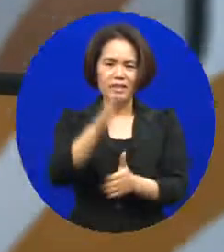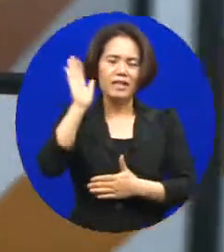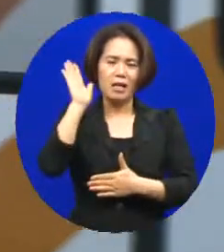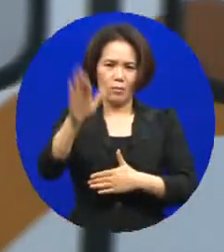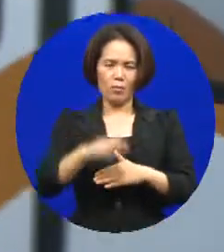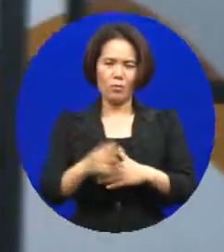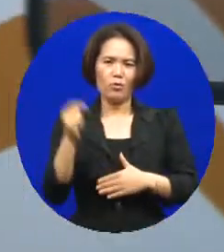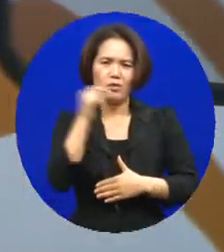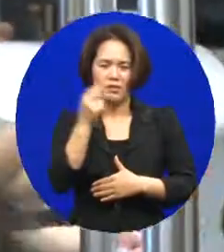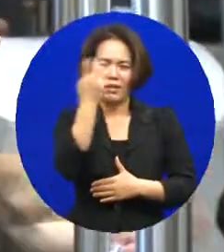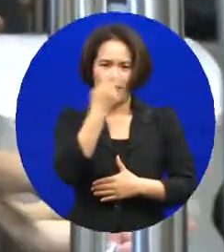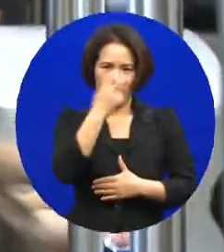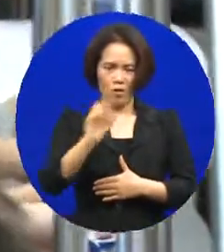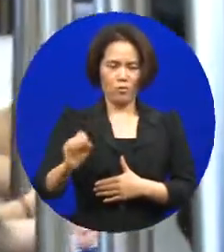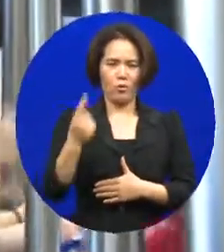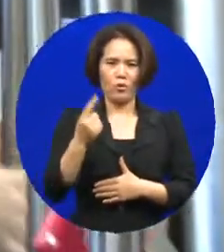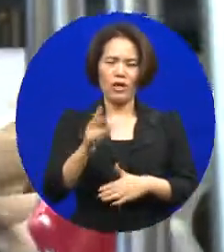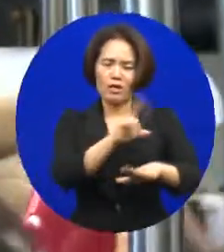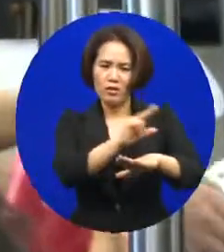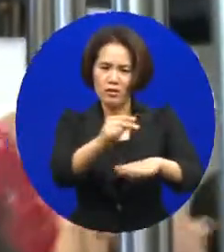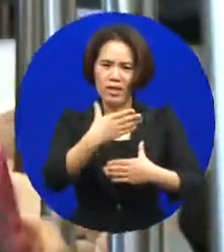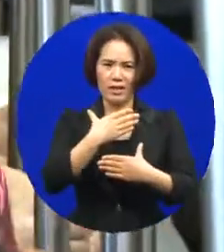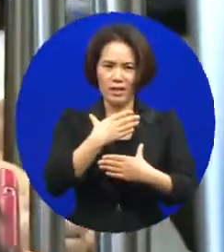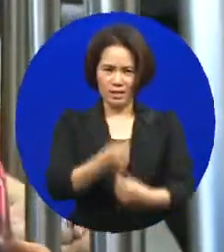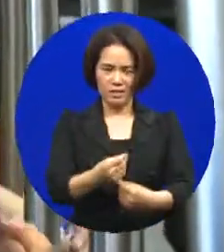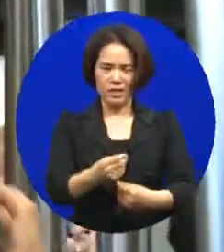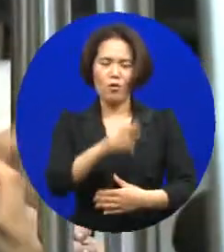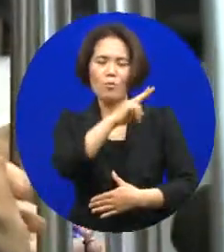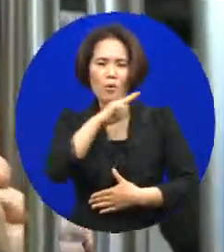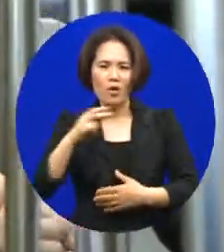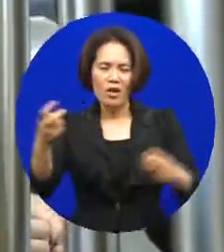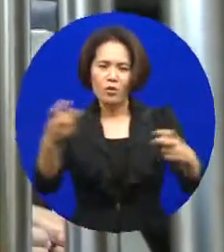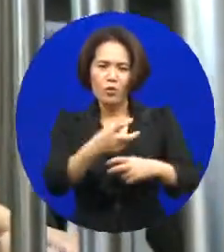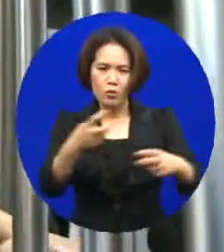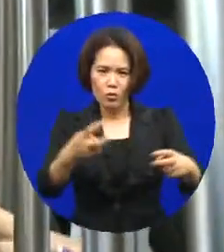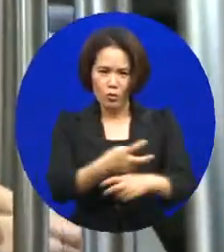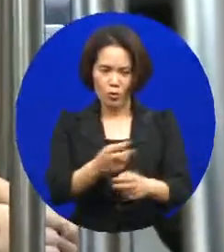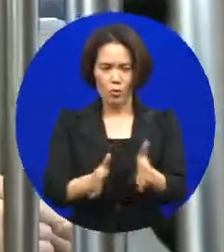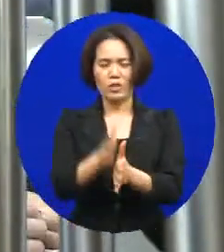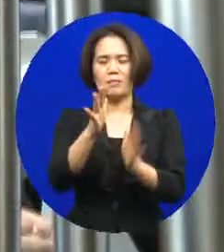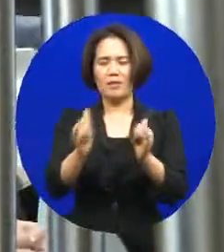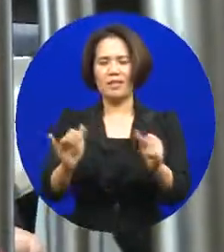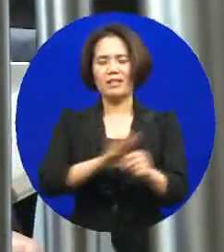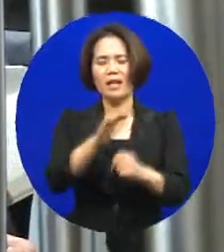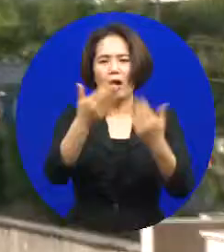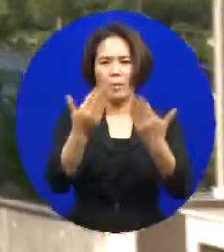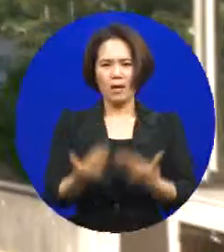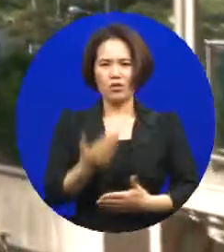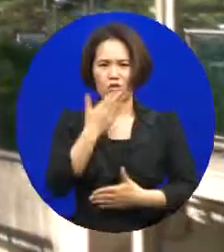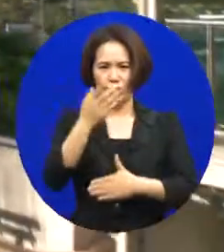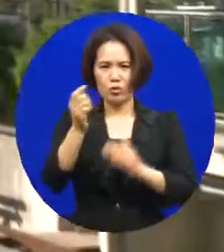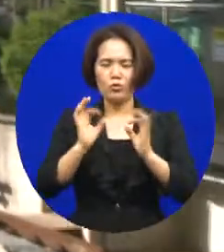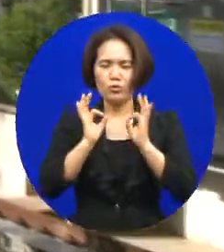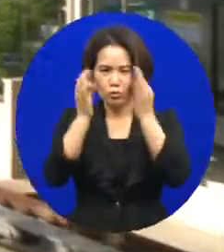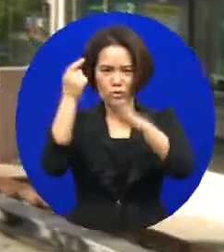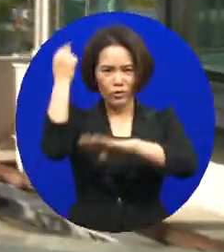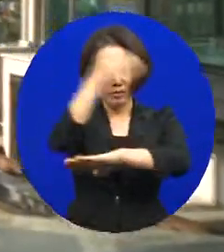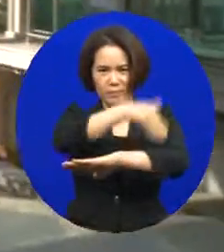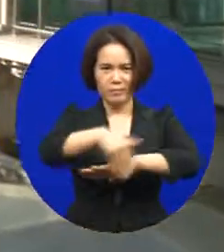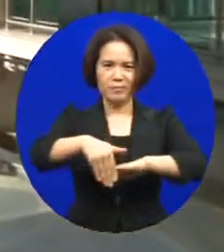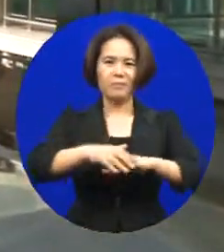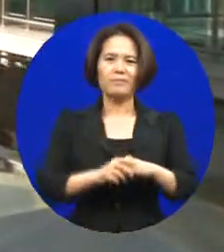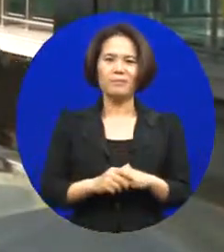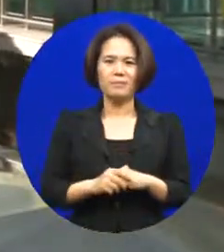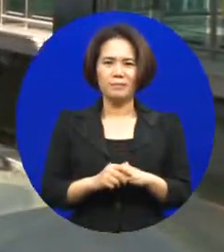시는 앞으로도 철저한 점검을 통해 경전철이 안전하고 편리한 교통수단으로 시민들의 사랑을 받을 수 있도록 최선을